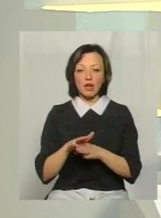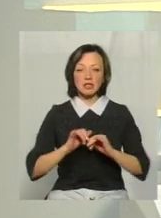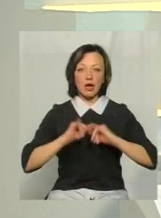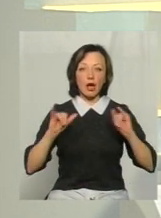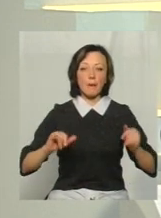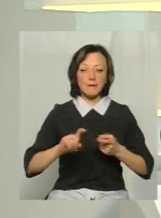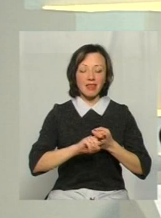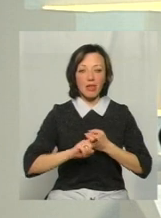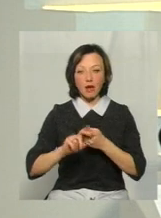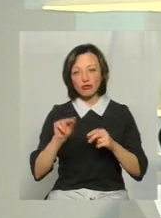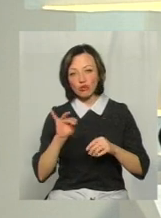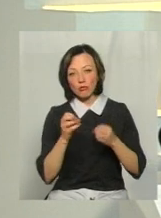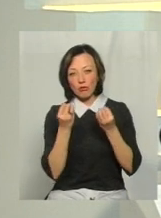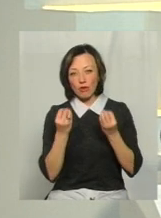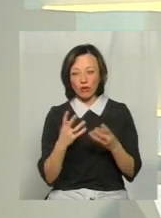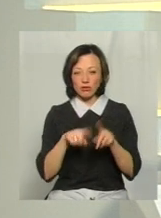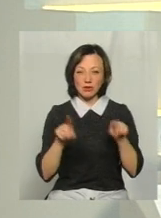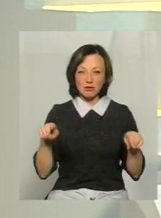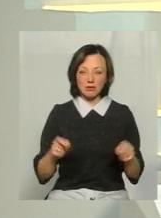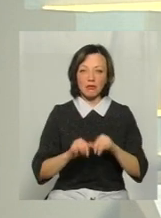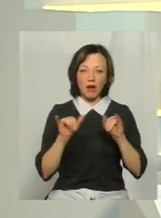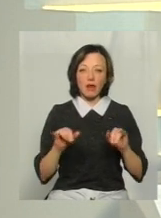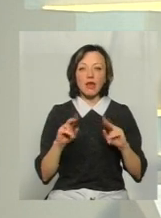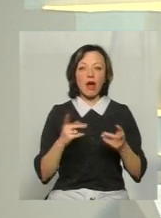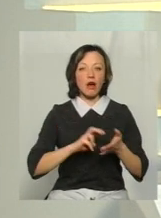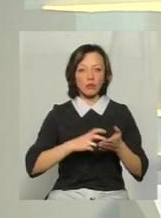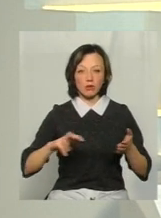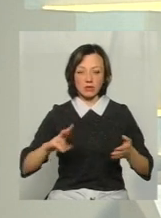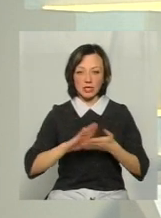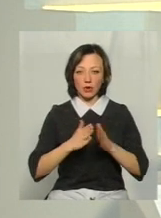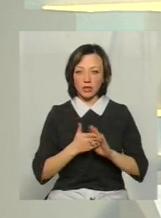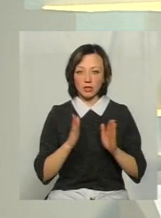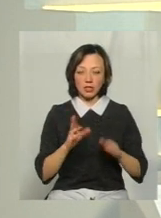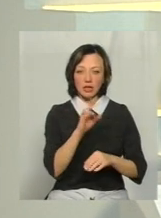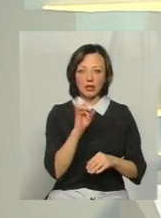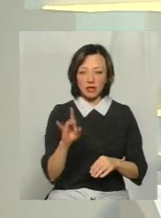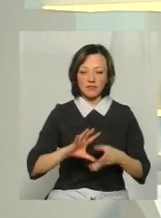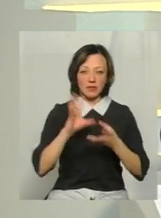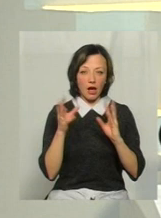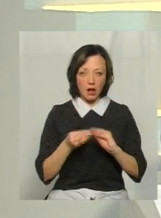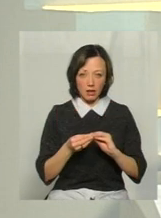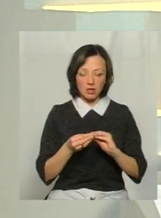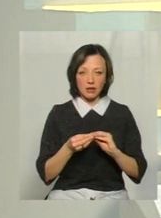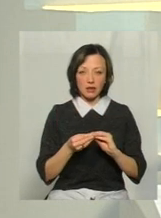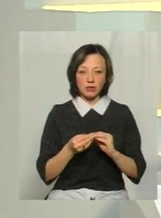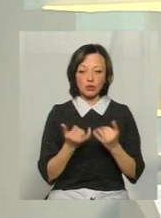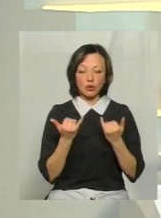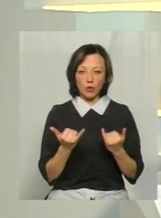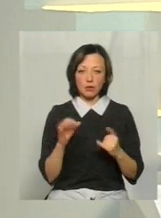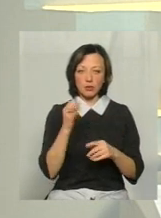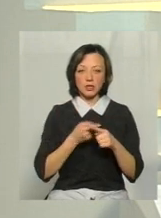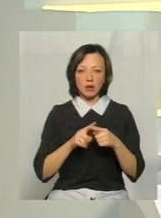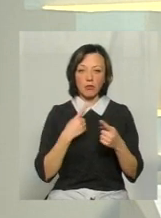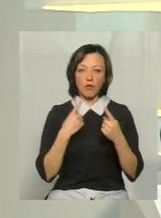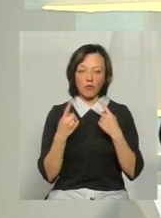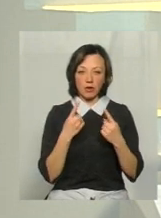Епідемія чи просто спалах? Як уникнути цієї ситуації не лише скорим, а й взагалі? От сьогодні ми про це